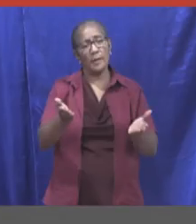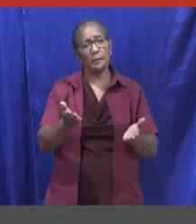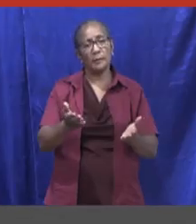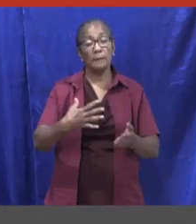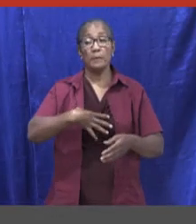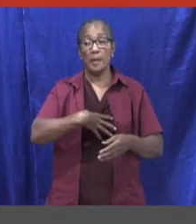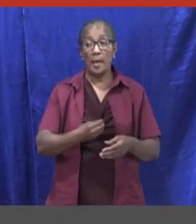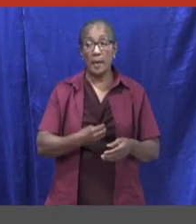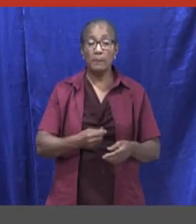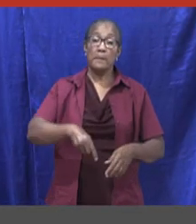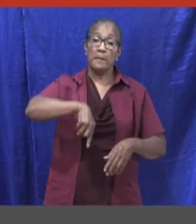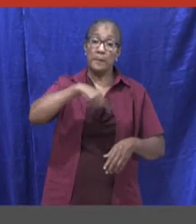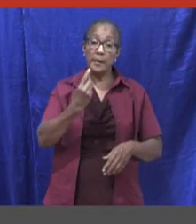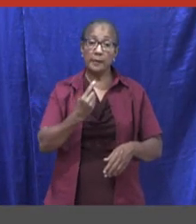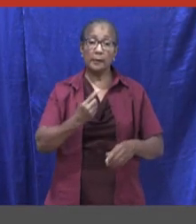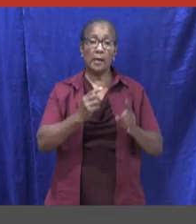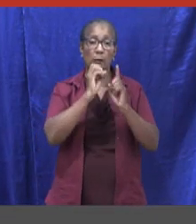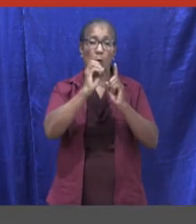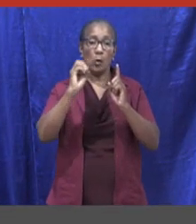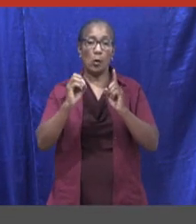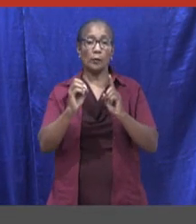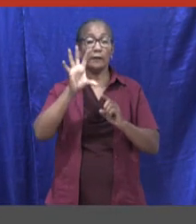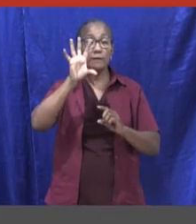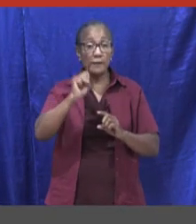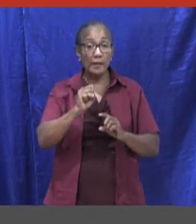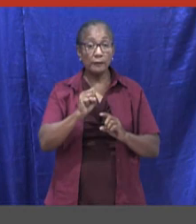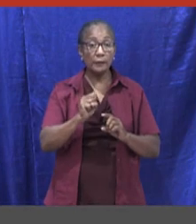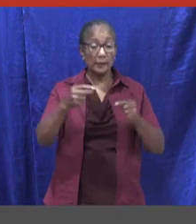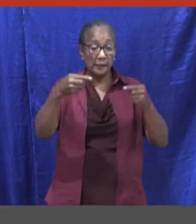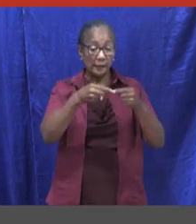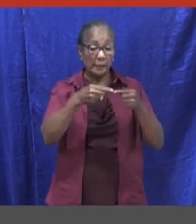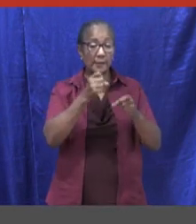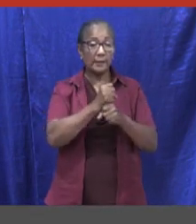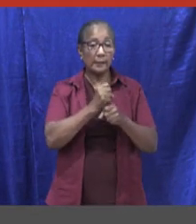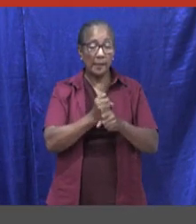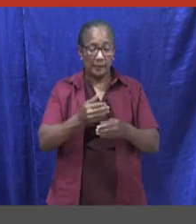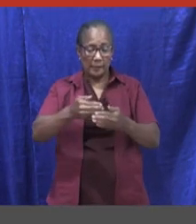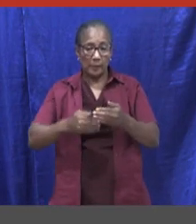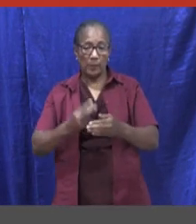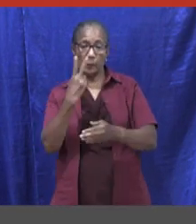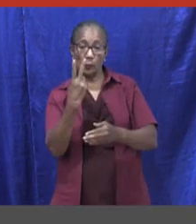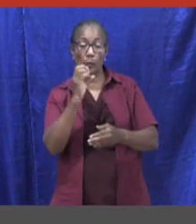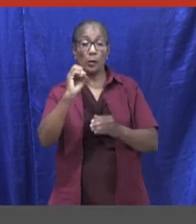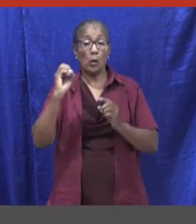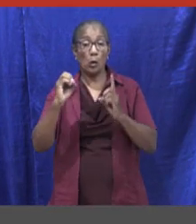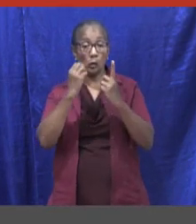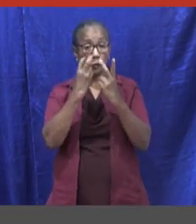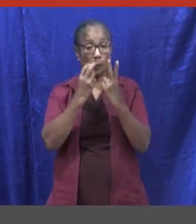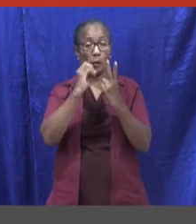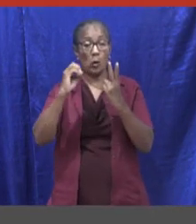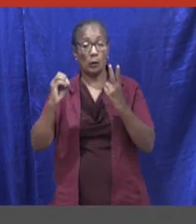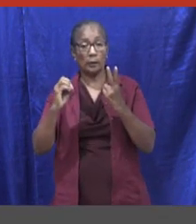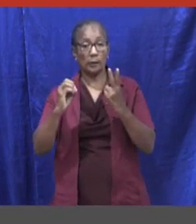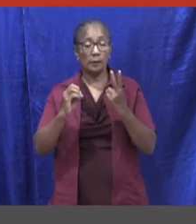We hebben meer dan 150 testen op dit moment gedaan, al dicht bij de 200. De